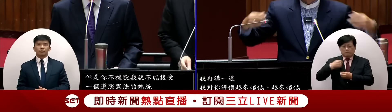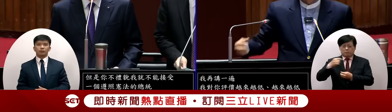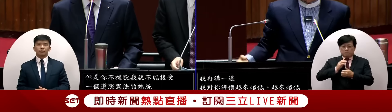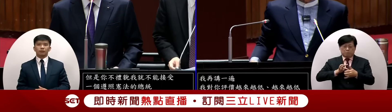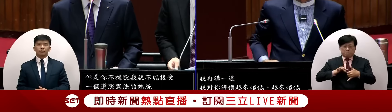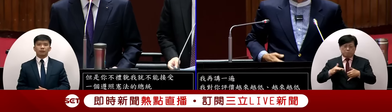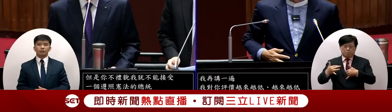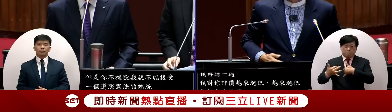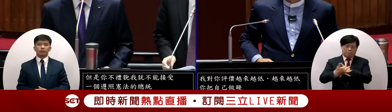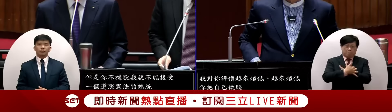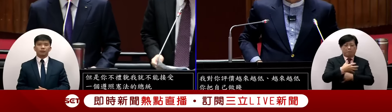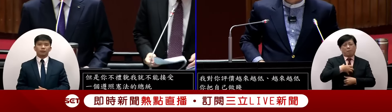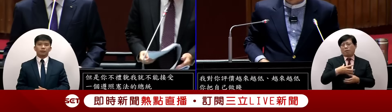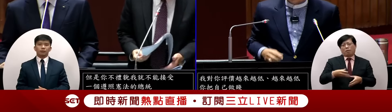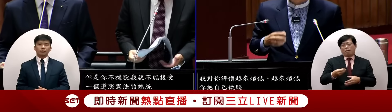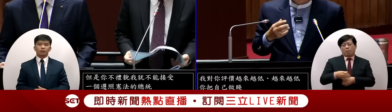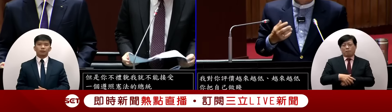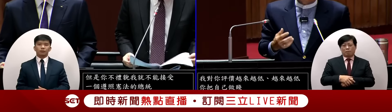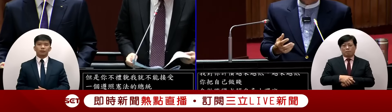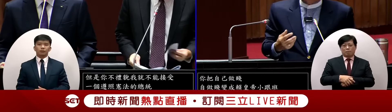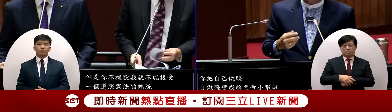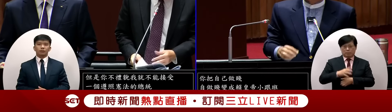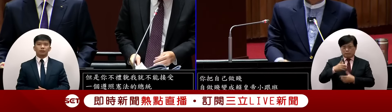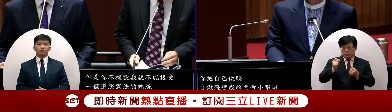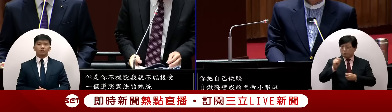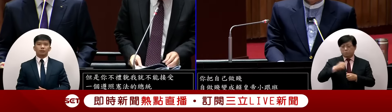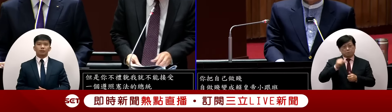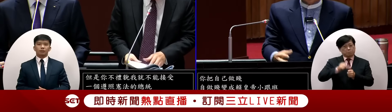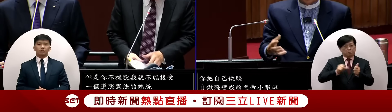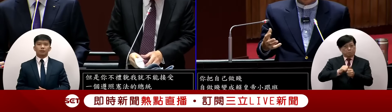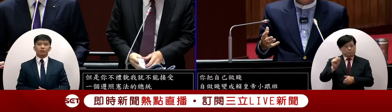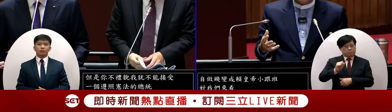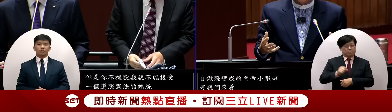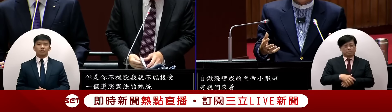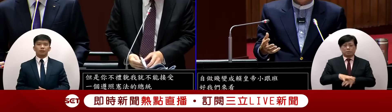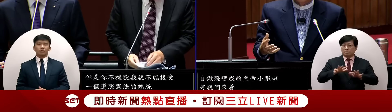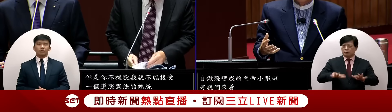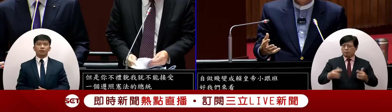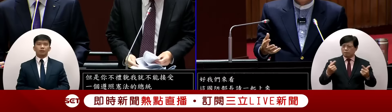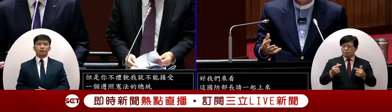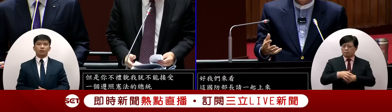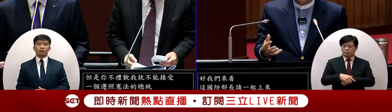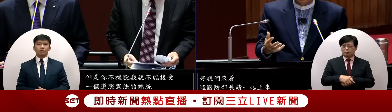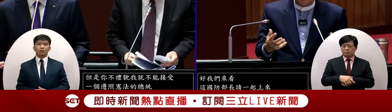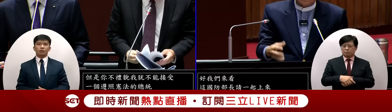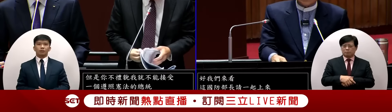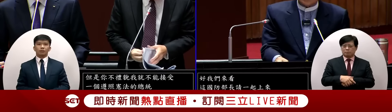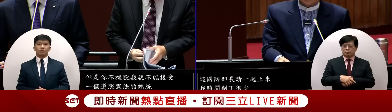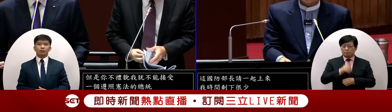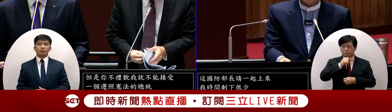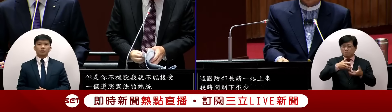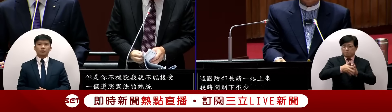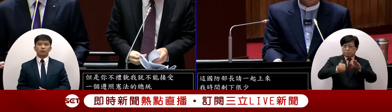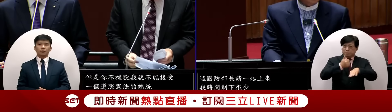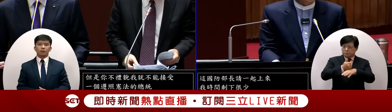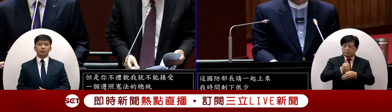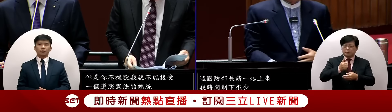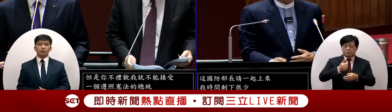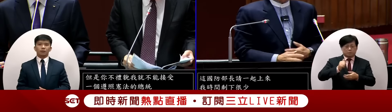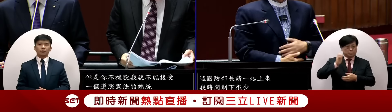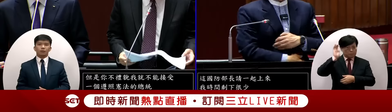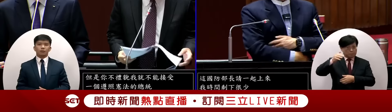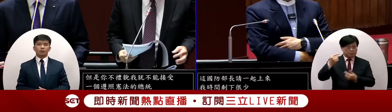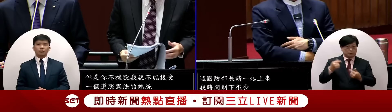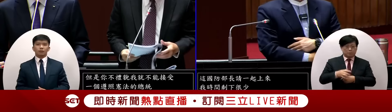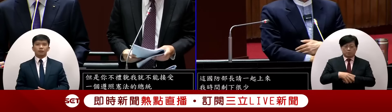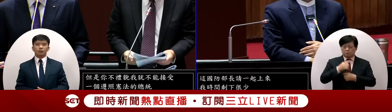包，不要恐慌，但是不要麻木不仁啊。你不觉得我们现在在邱部长一上来之后说，没